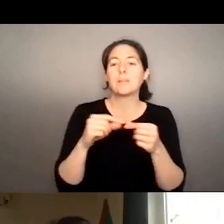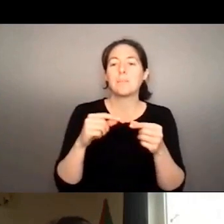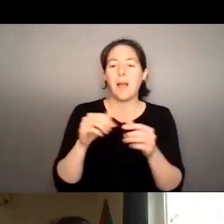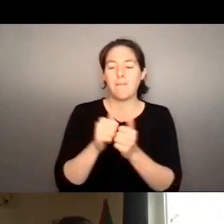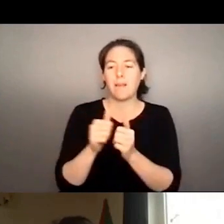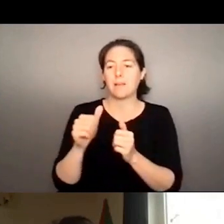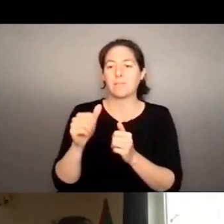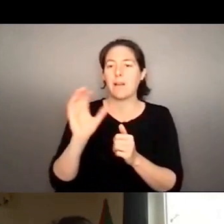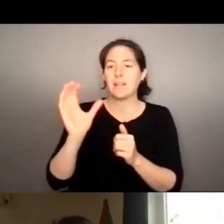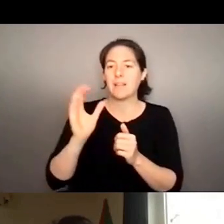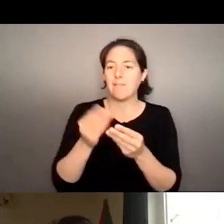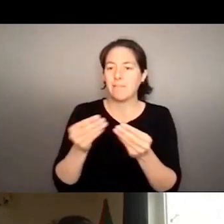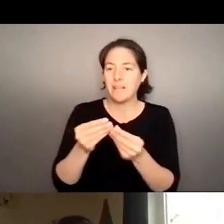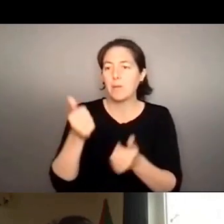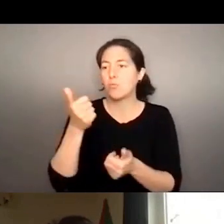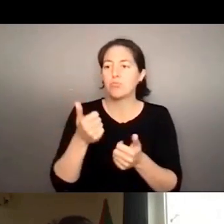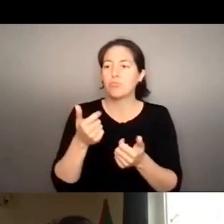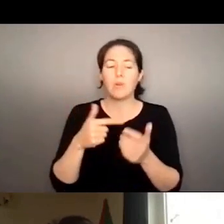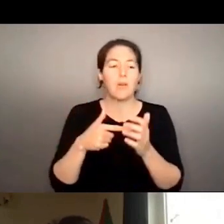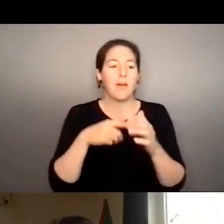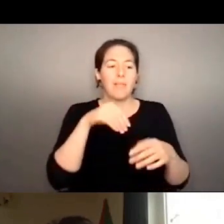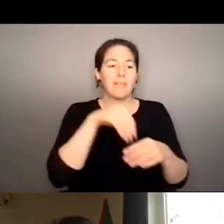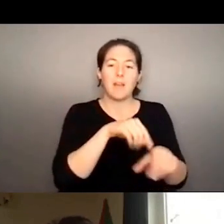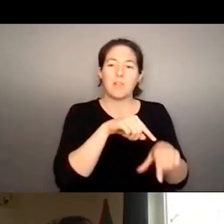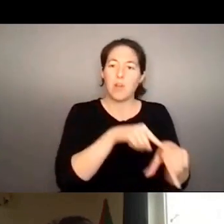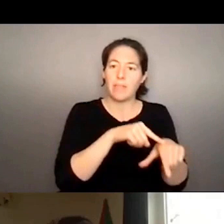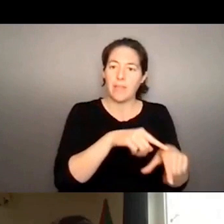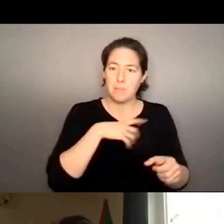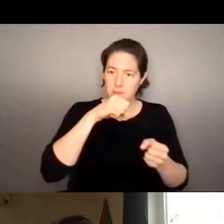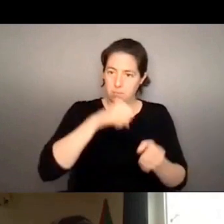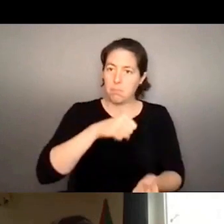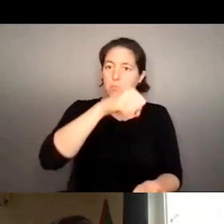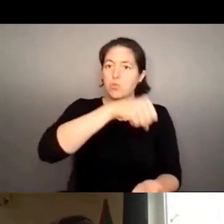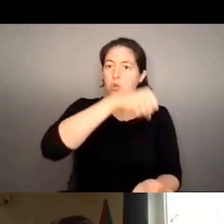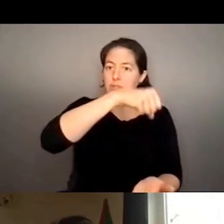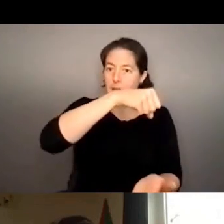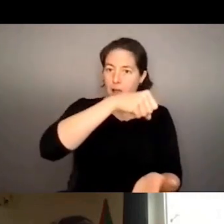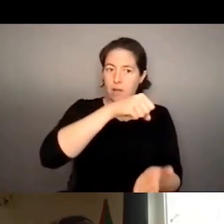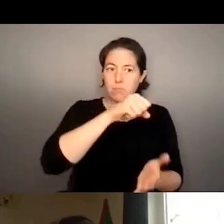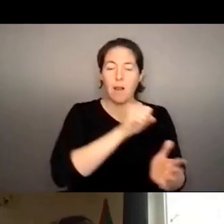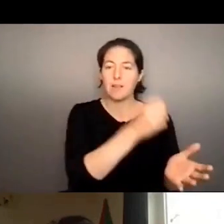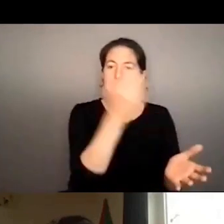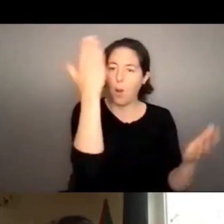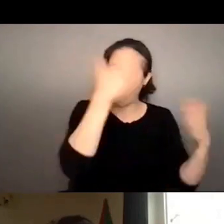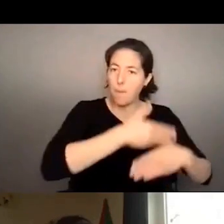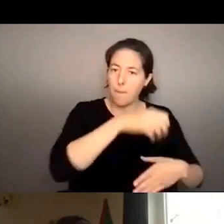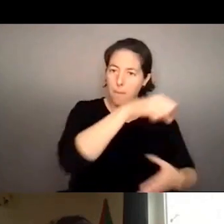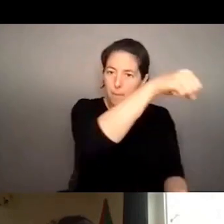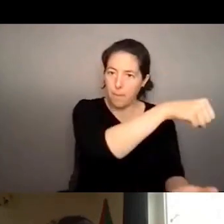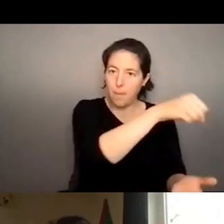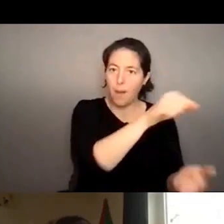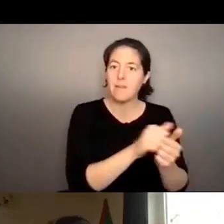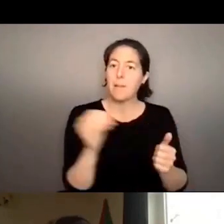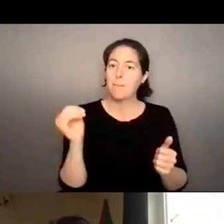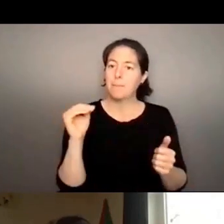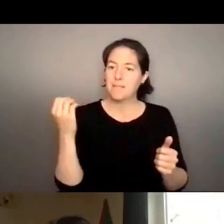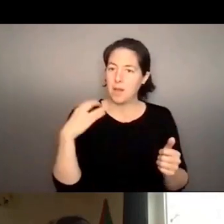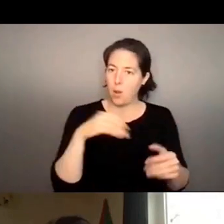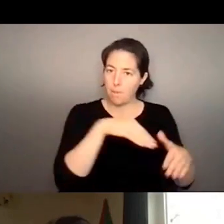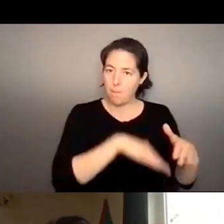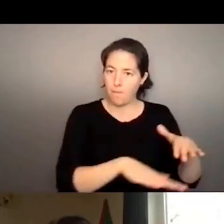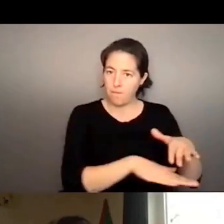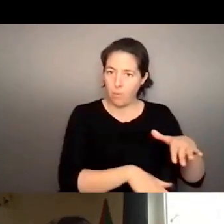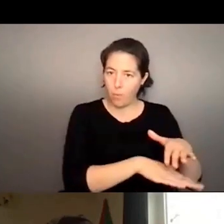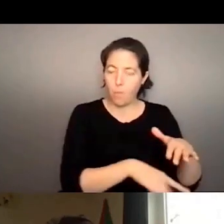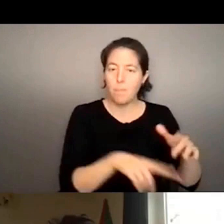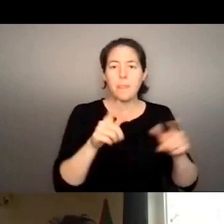café, mais ça pourrait être au jardin où on pourrait avoir une chaudière qu'on laisse à l'ombre avec du mycélium au fond, puis dans laquelle on dépose les feuilles